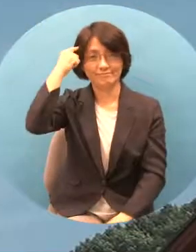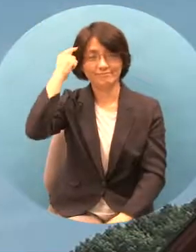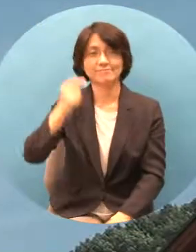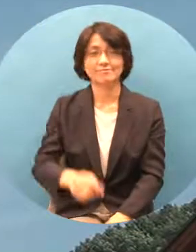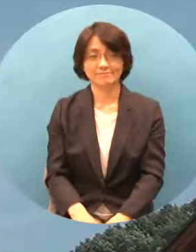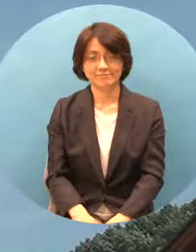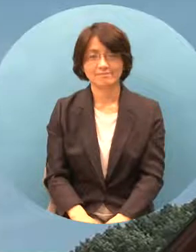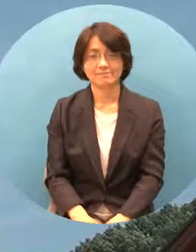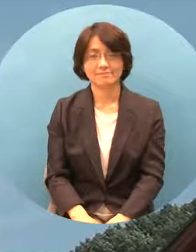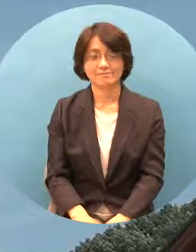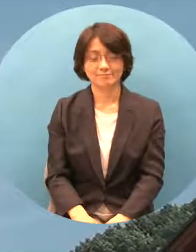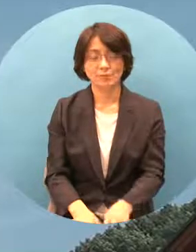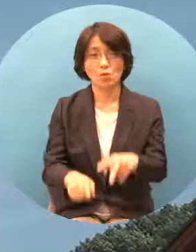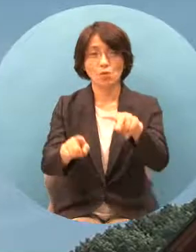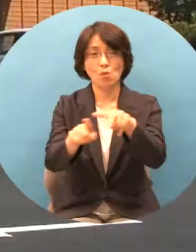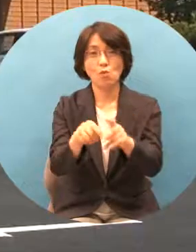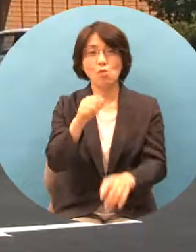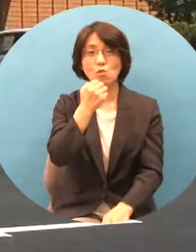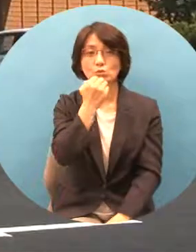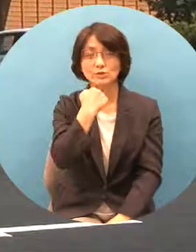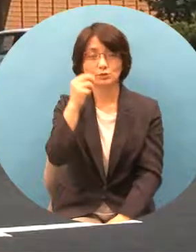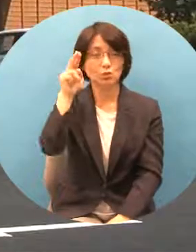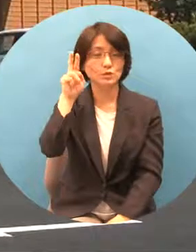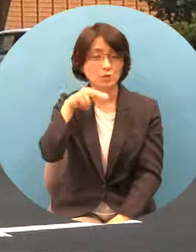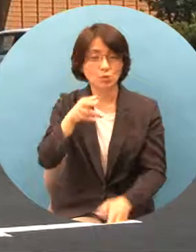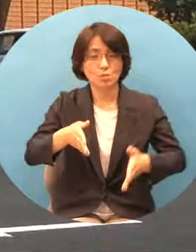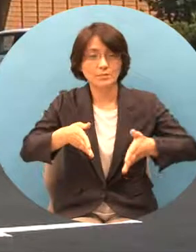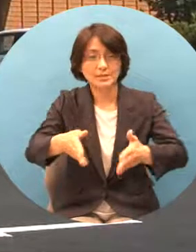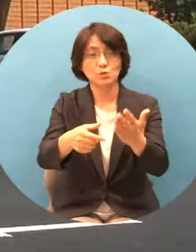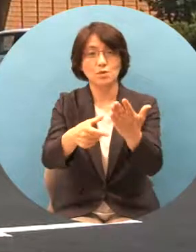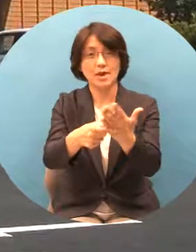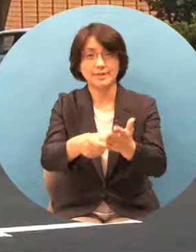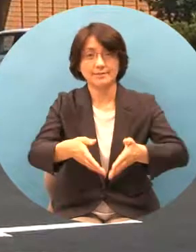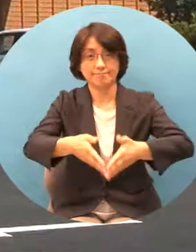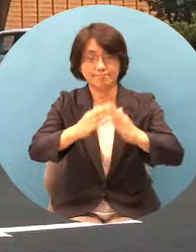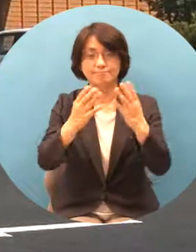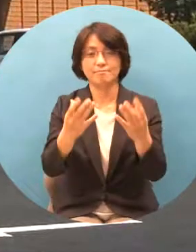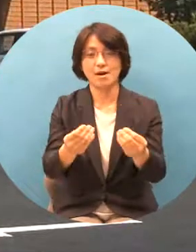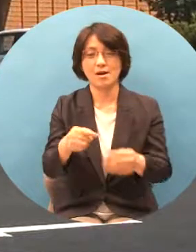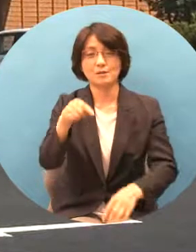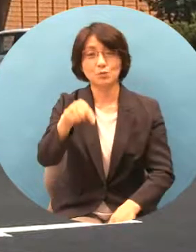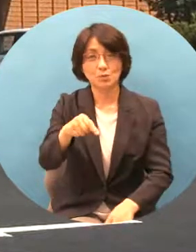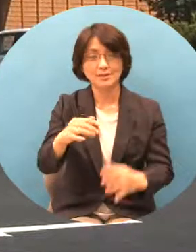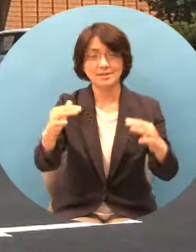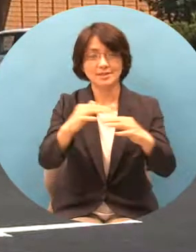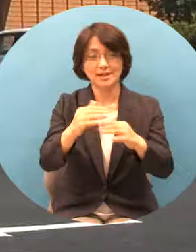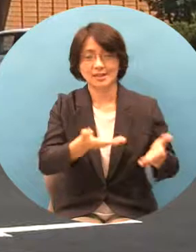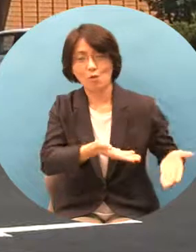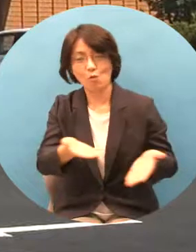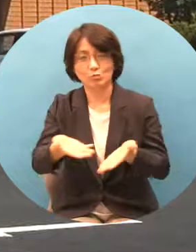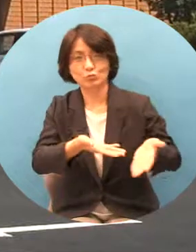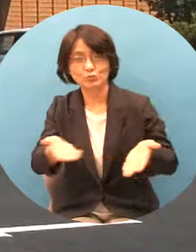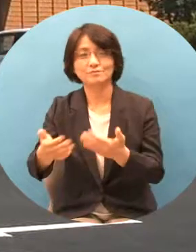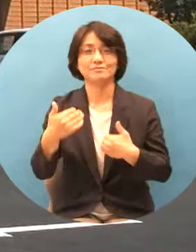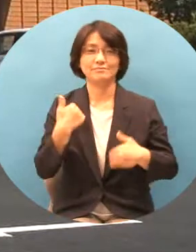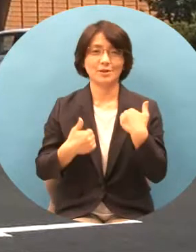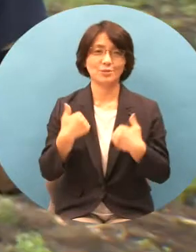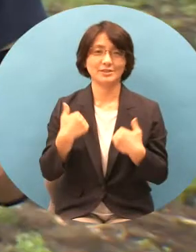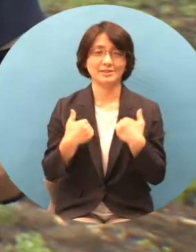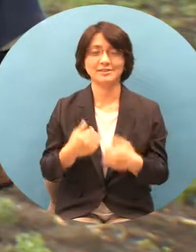倉渕に小栗の里道の駅っていうのができたんですけど、そこに野菜を持っていくのはすごい楽しみですよ